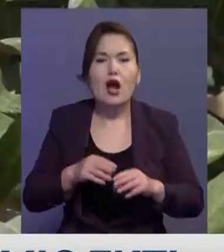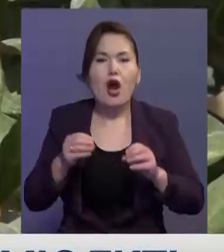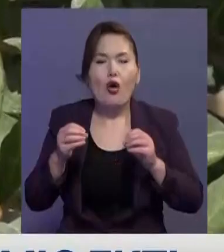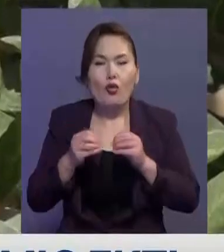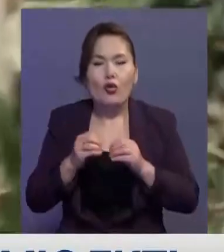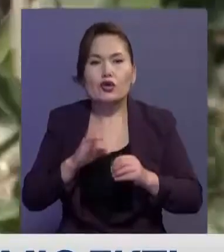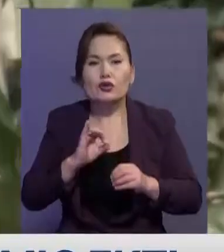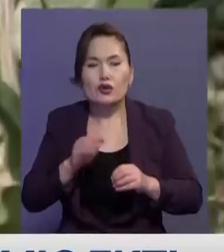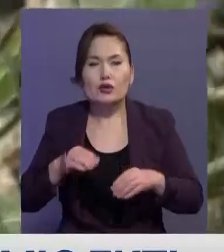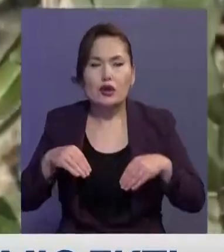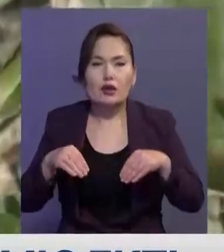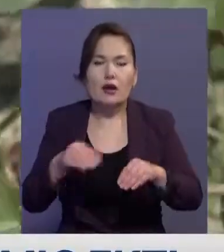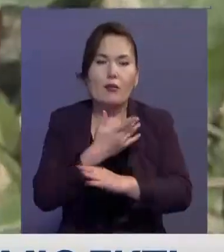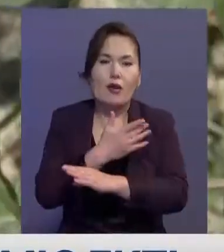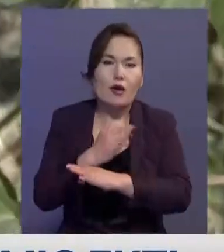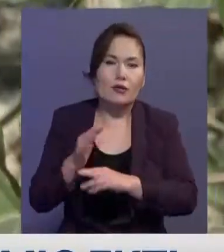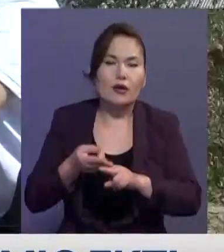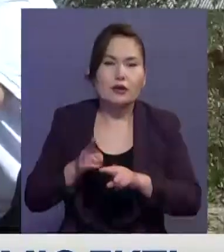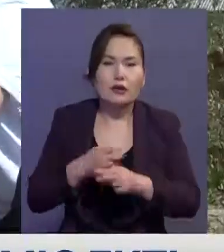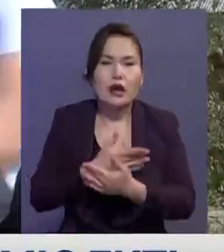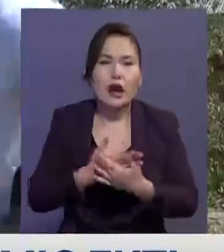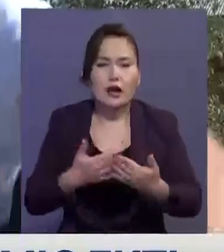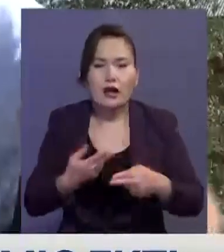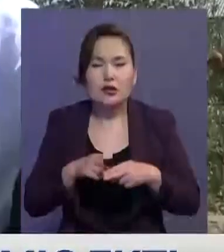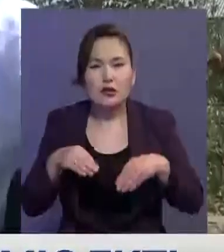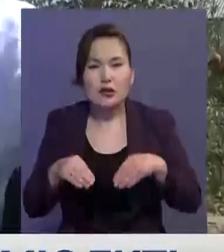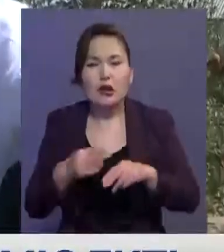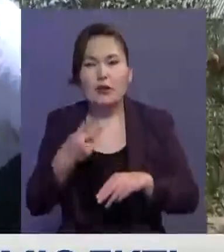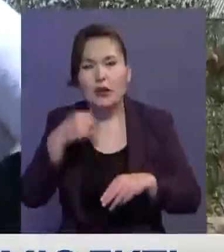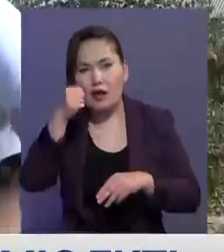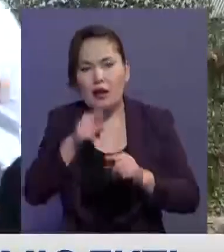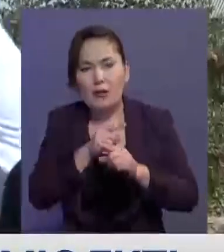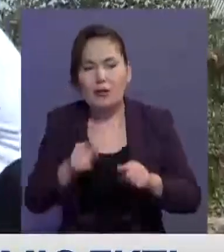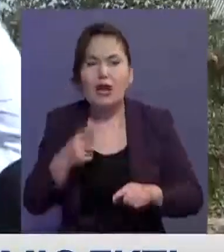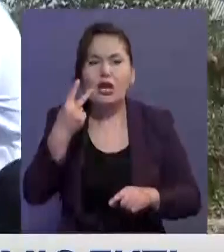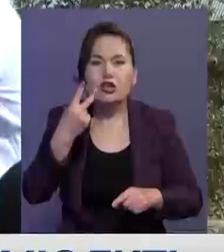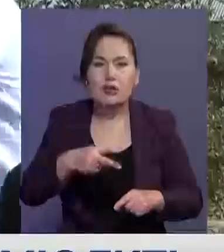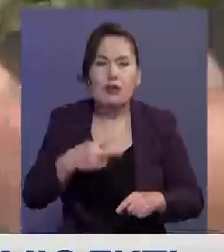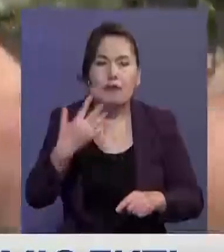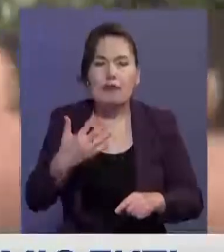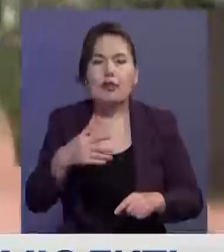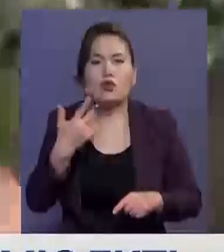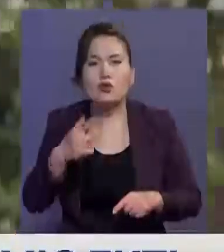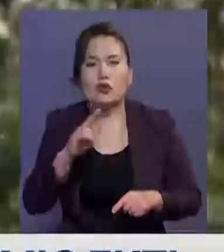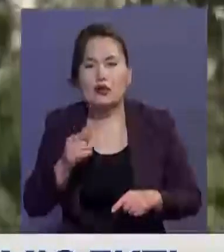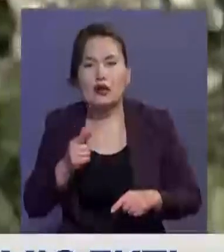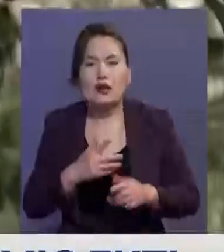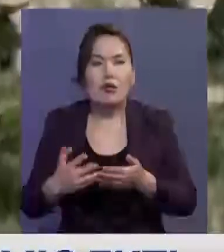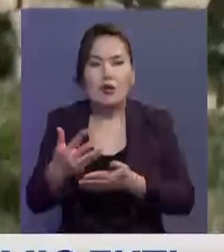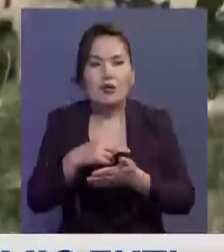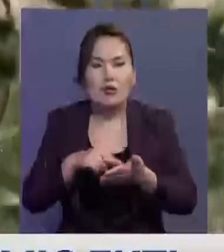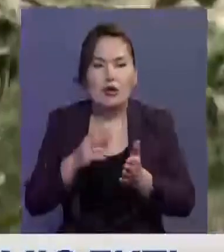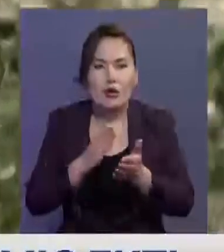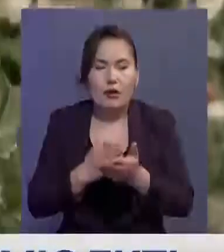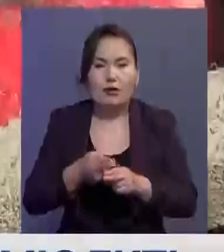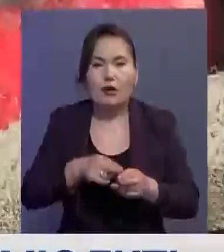жерге анардың дашқабат, қуба тұқымдарын отырғызды. Екі жылда әр түптен 25-30 келі өнім алу жоспарланып отыр. Сондай-ақ